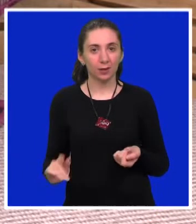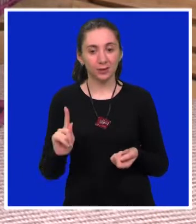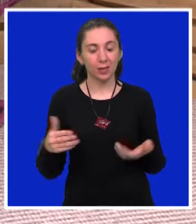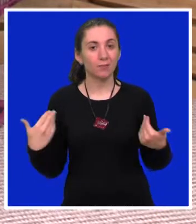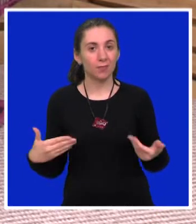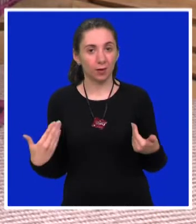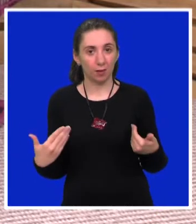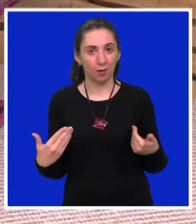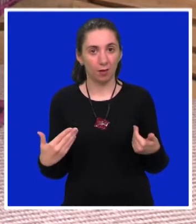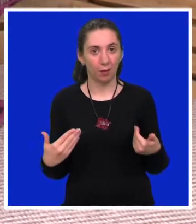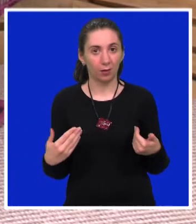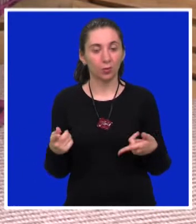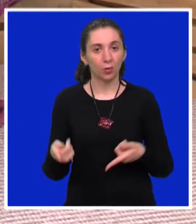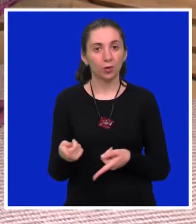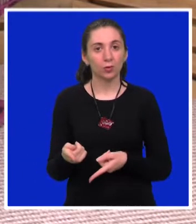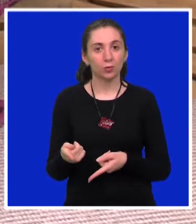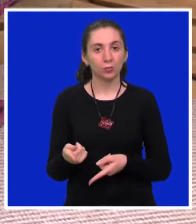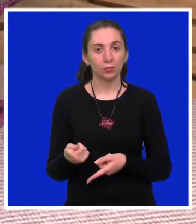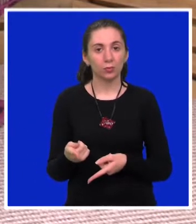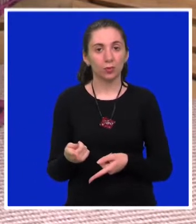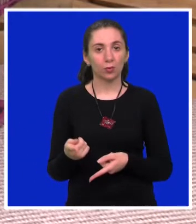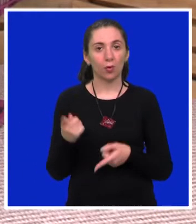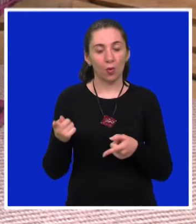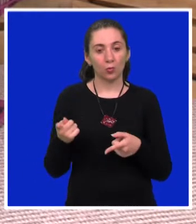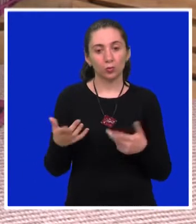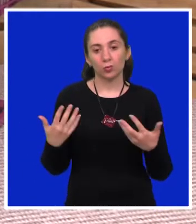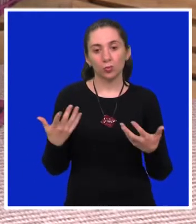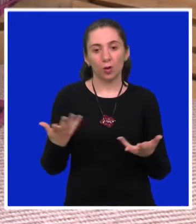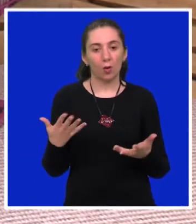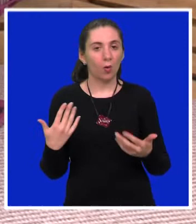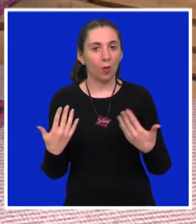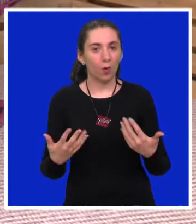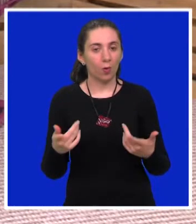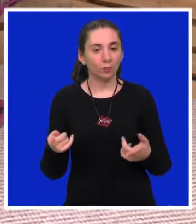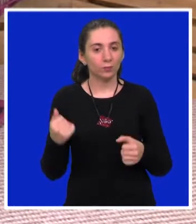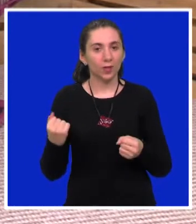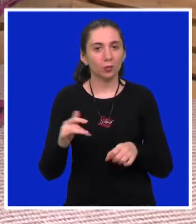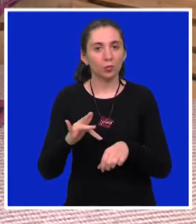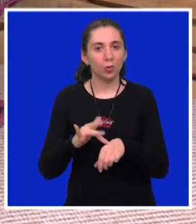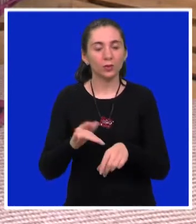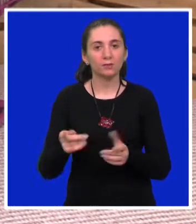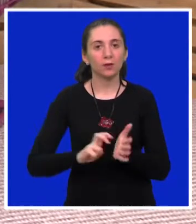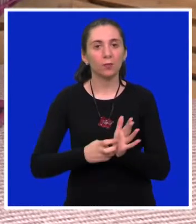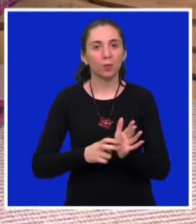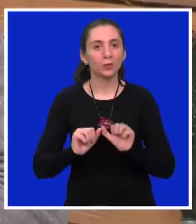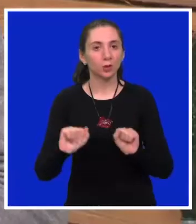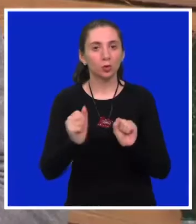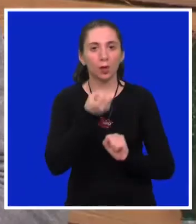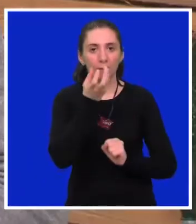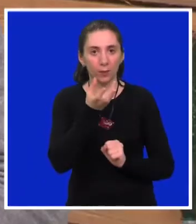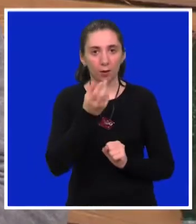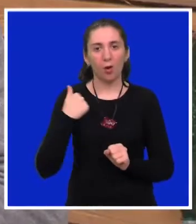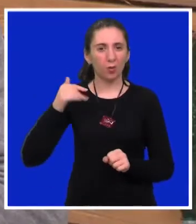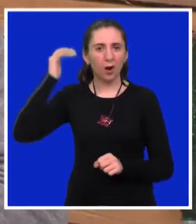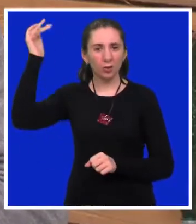Djeca i mladi su poprilično, ja ću reći, podatni i osjetljivi na problem zaštite